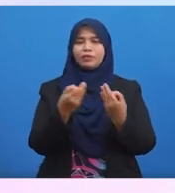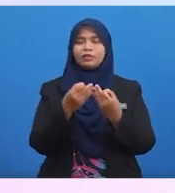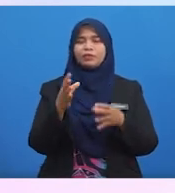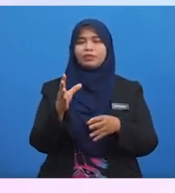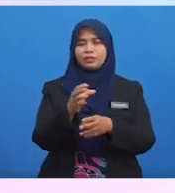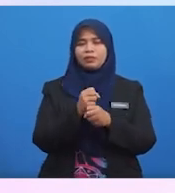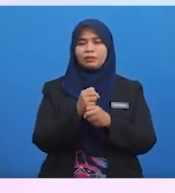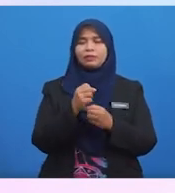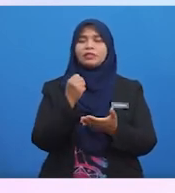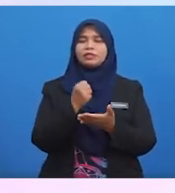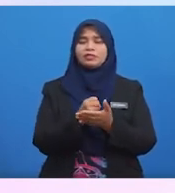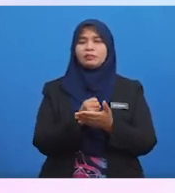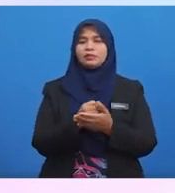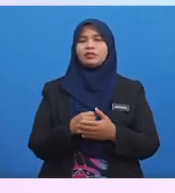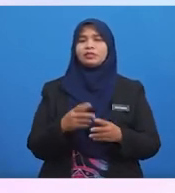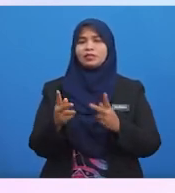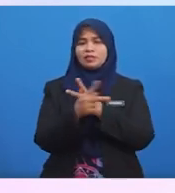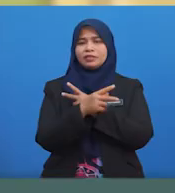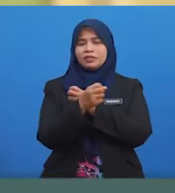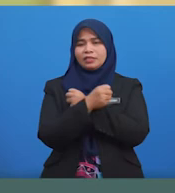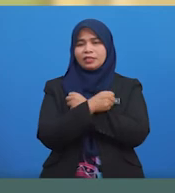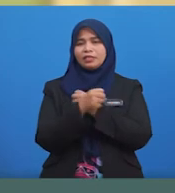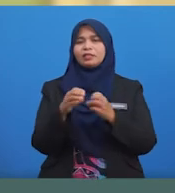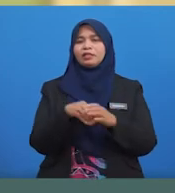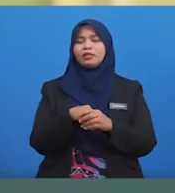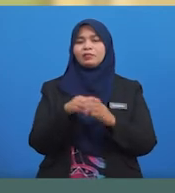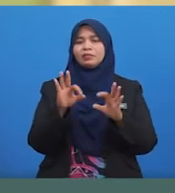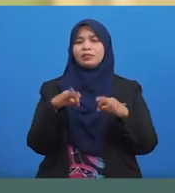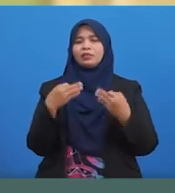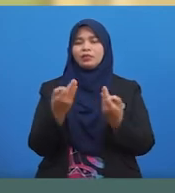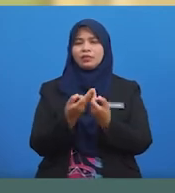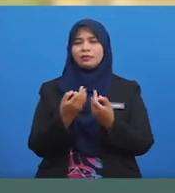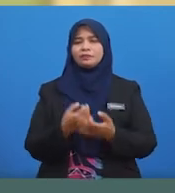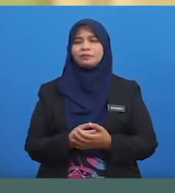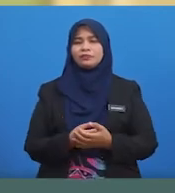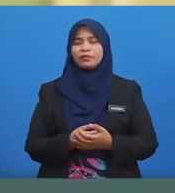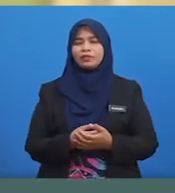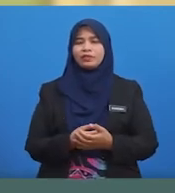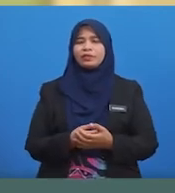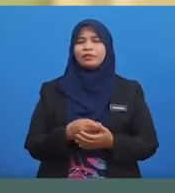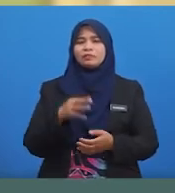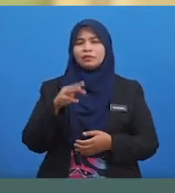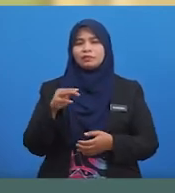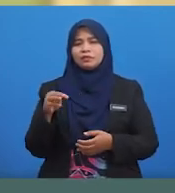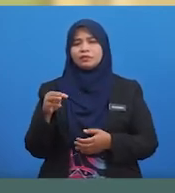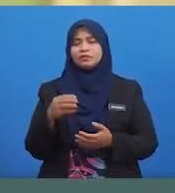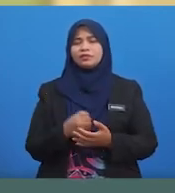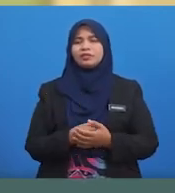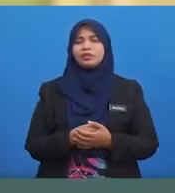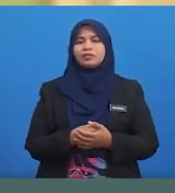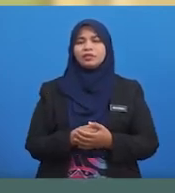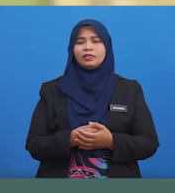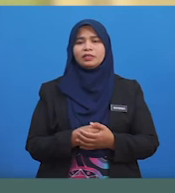kesejahteraan sesama keluarga baila murid-murid si benar masanya untuk